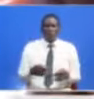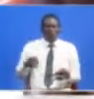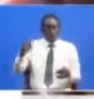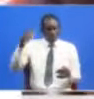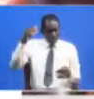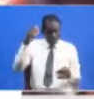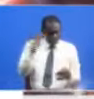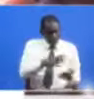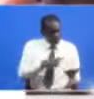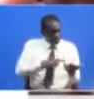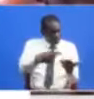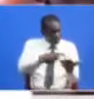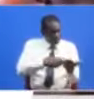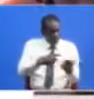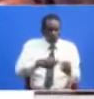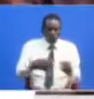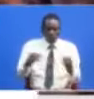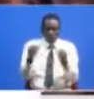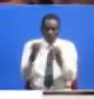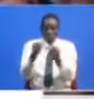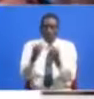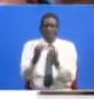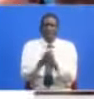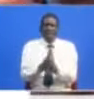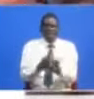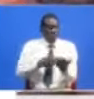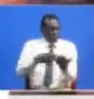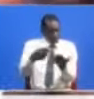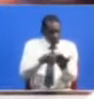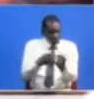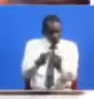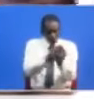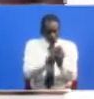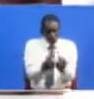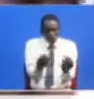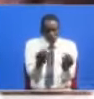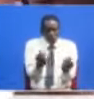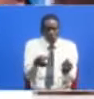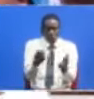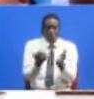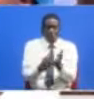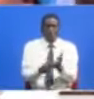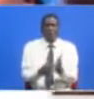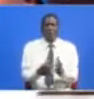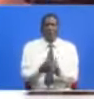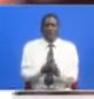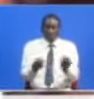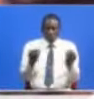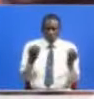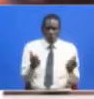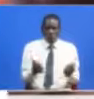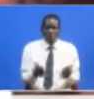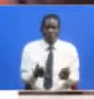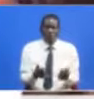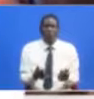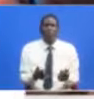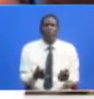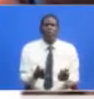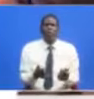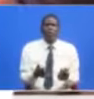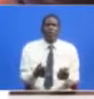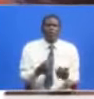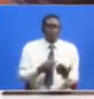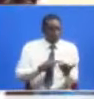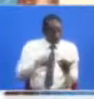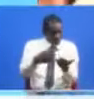cha majadiliano na tujadiliane tupate suluhu. Na suluhu ni kusitishwa mishahara